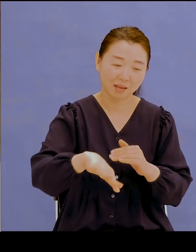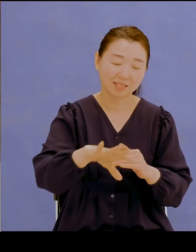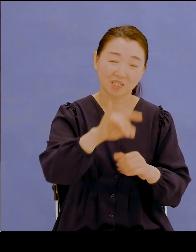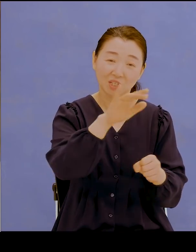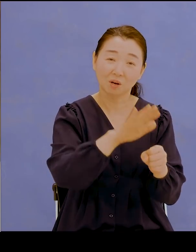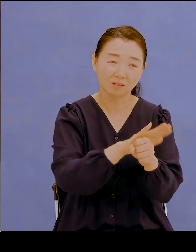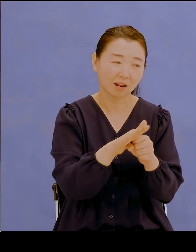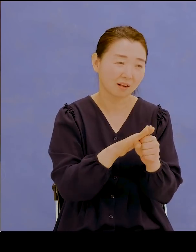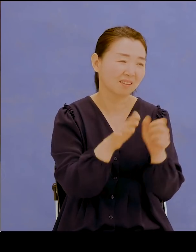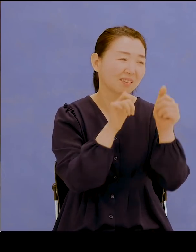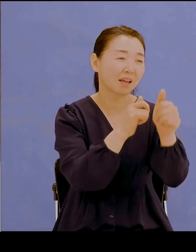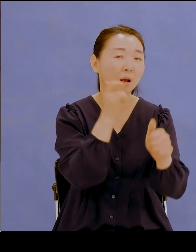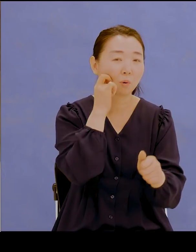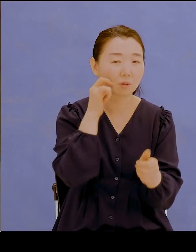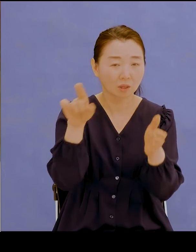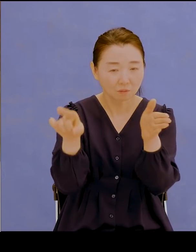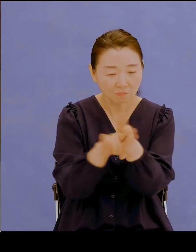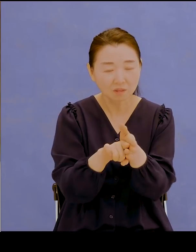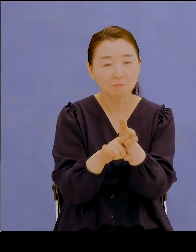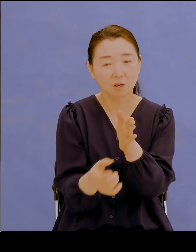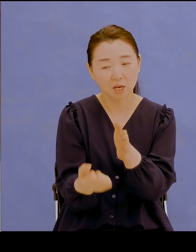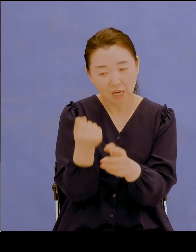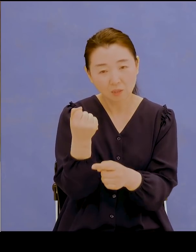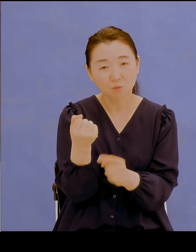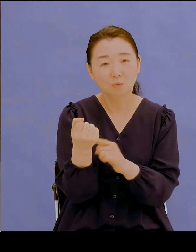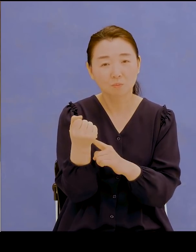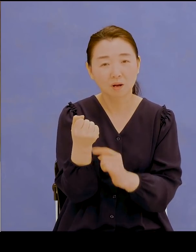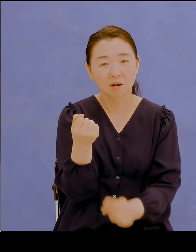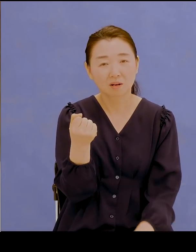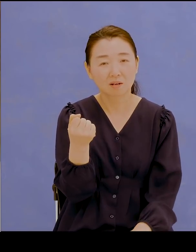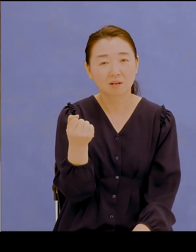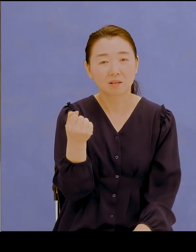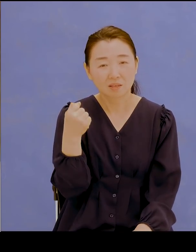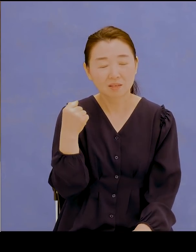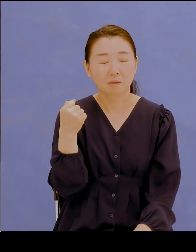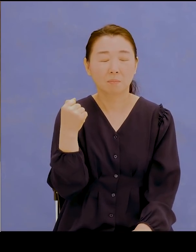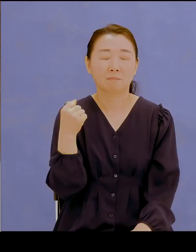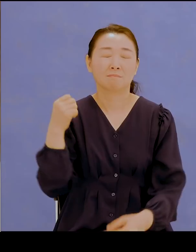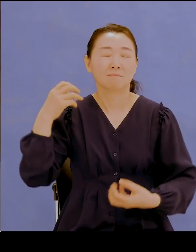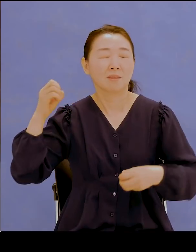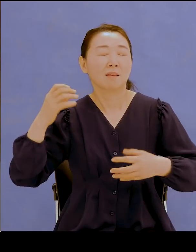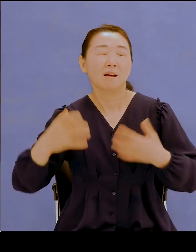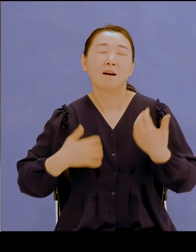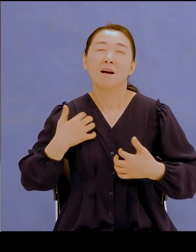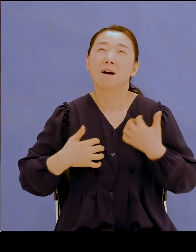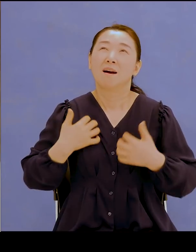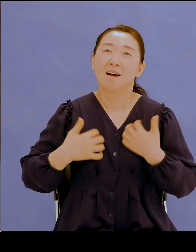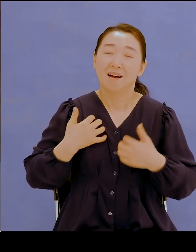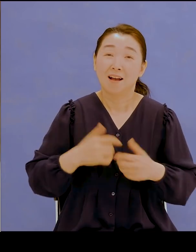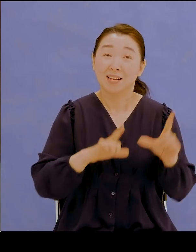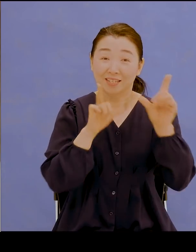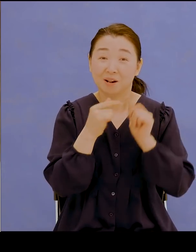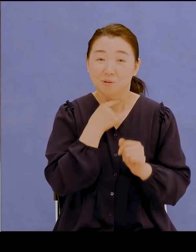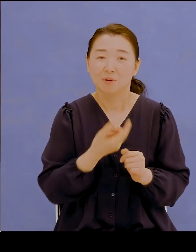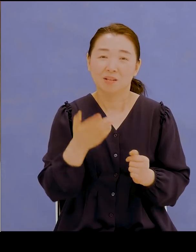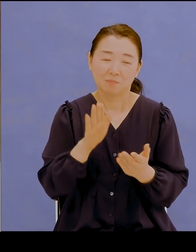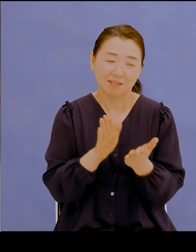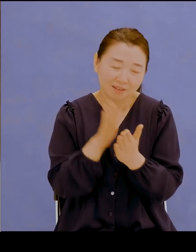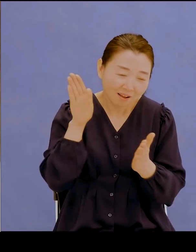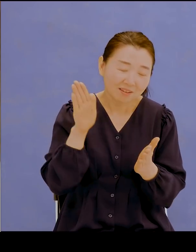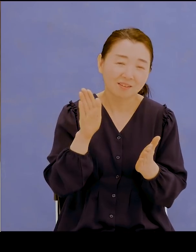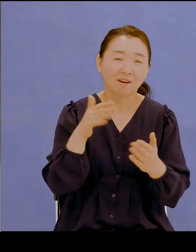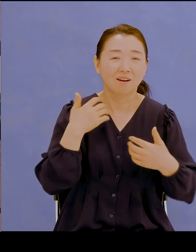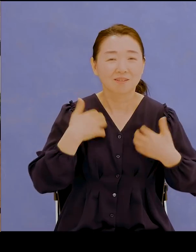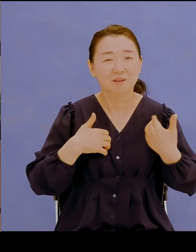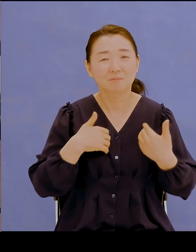못 따라가요. 저도 그 믿음을 갖고 이렇게 막 하고 싶지만 예. 그때 그 열정과 그 기쁨은